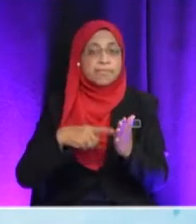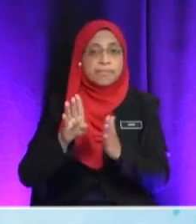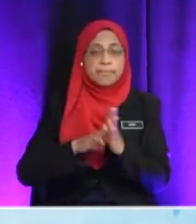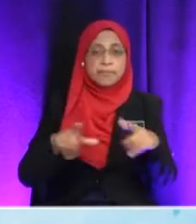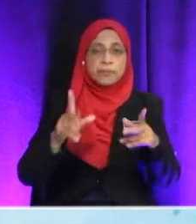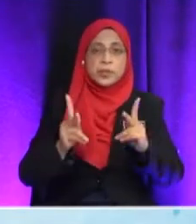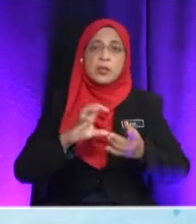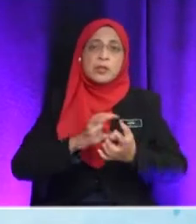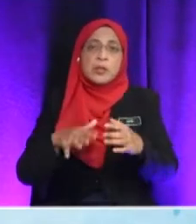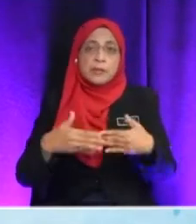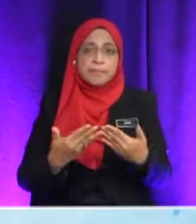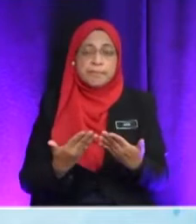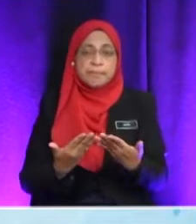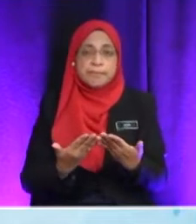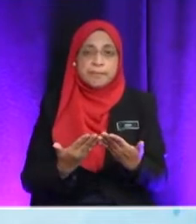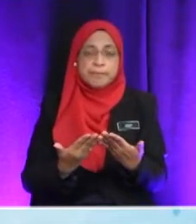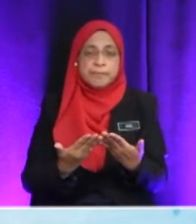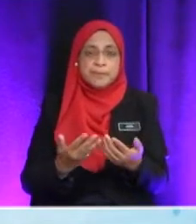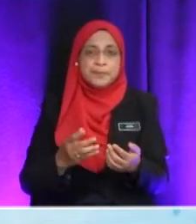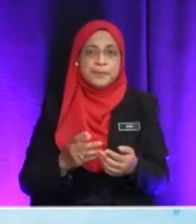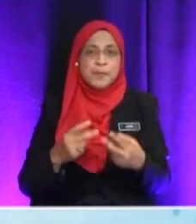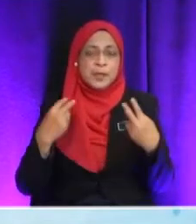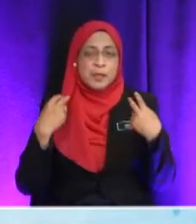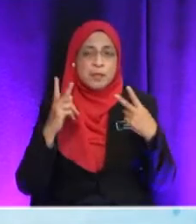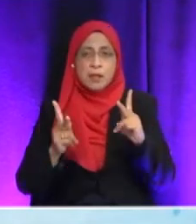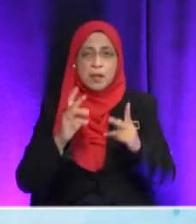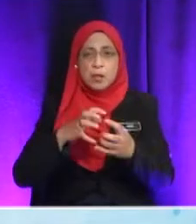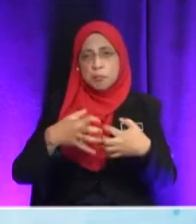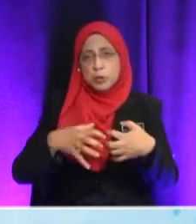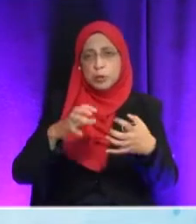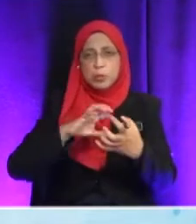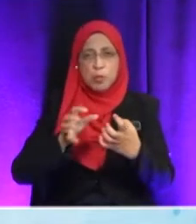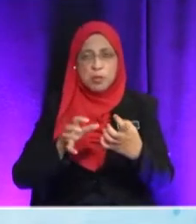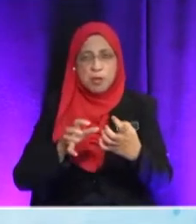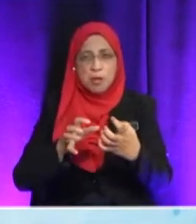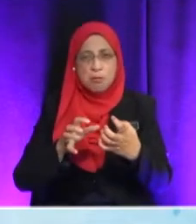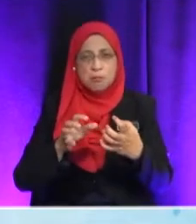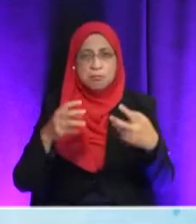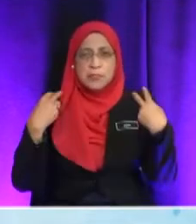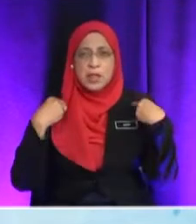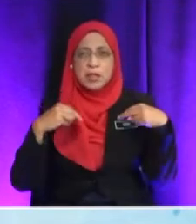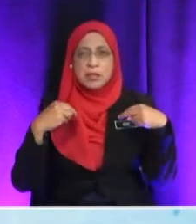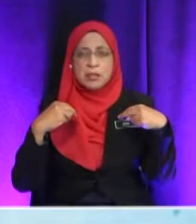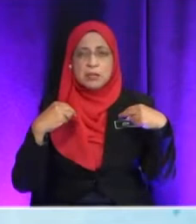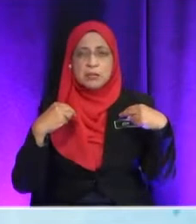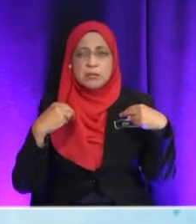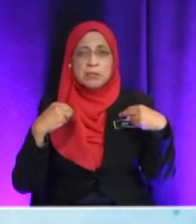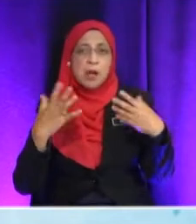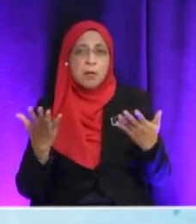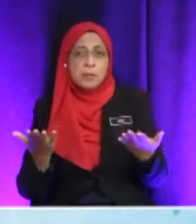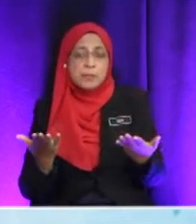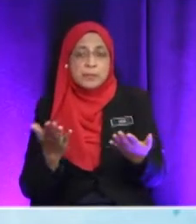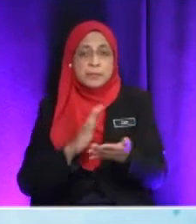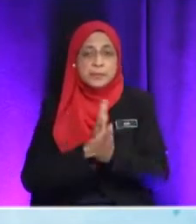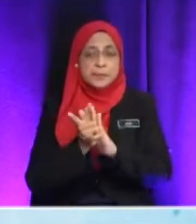Hai hehe Hai apakah jadi pada perniagaan yang sekiranya bisa ini gini terus Aa nih ini betul